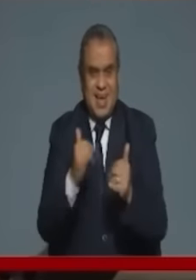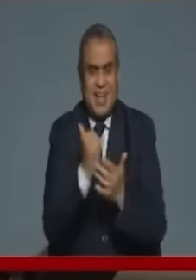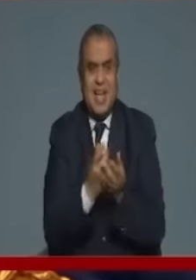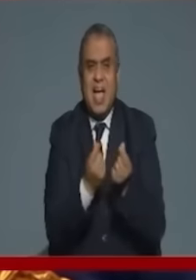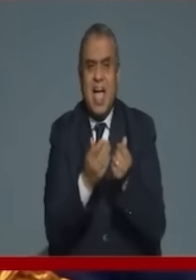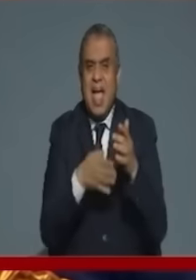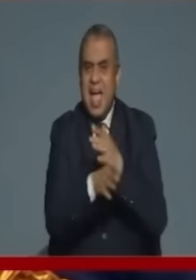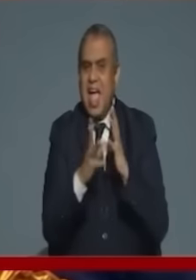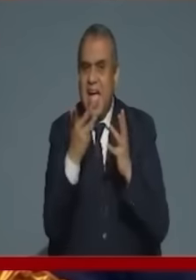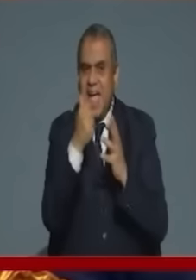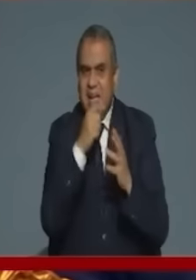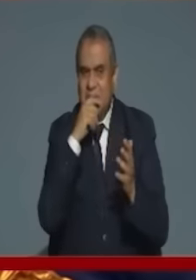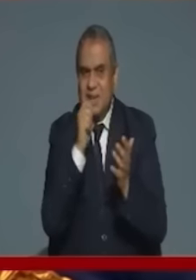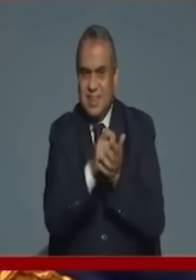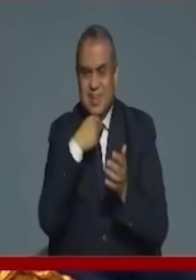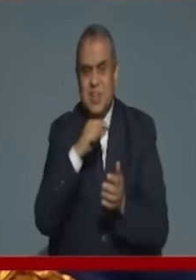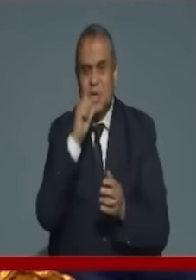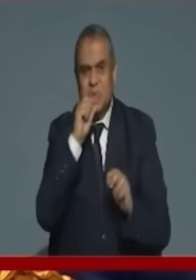مش كده يا دكتور؟